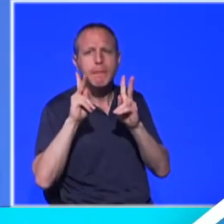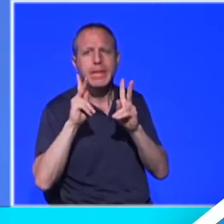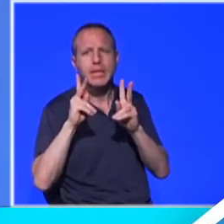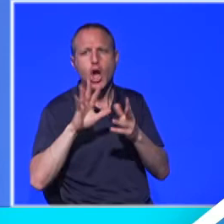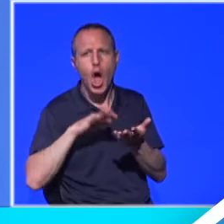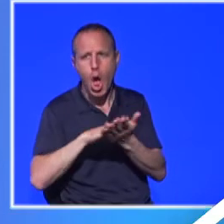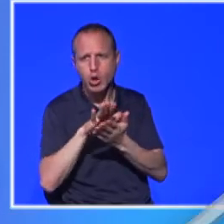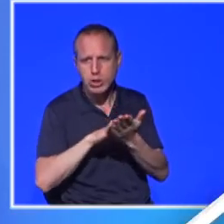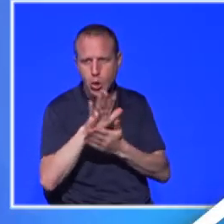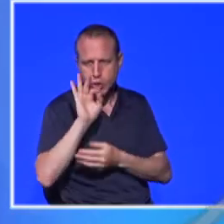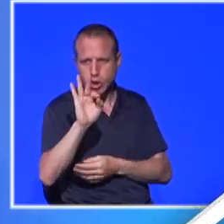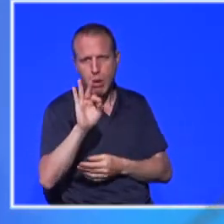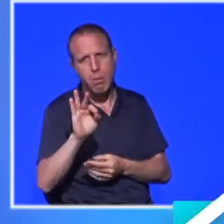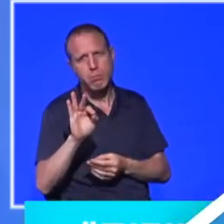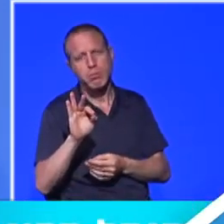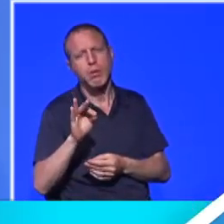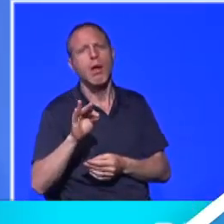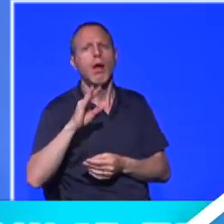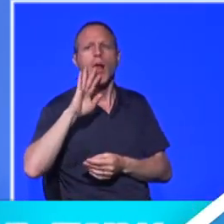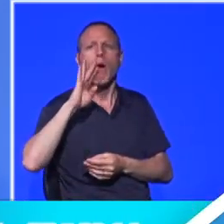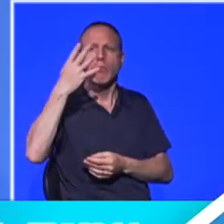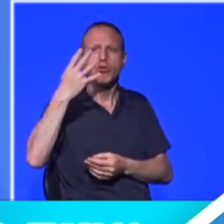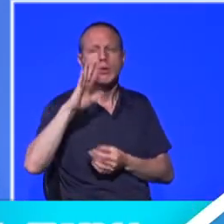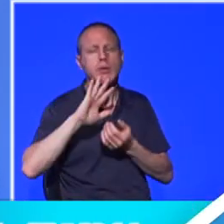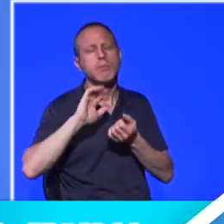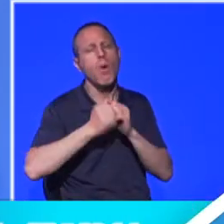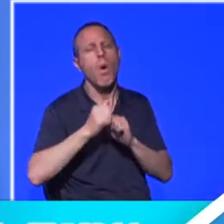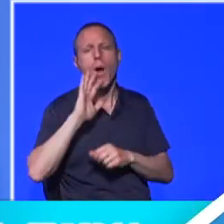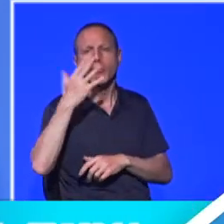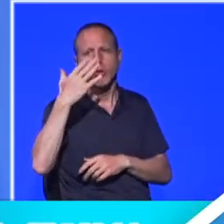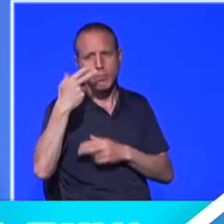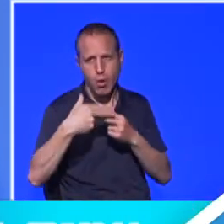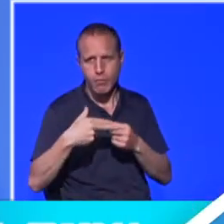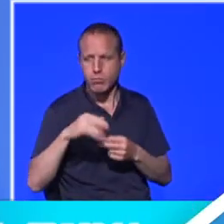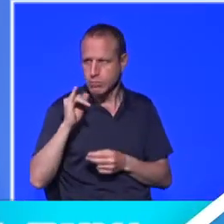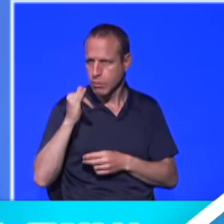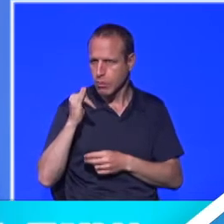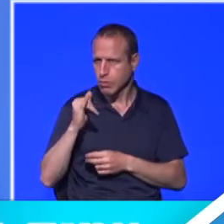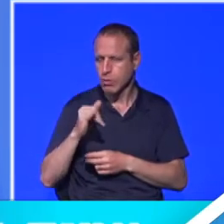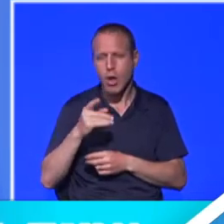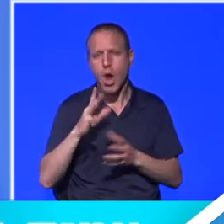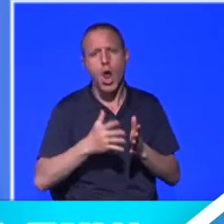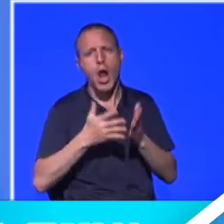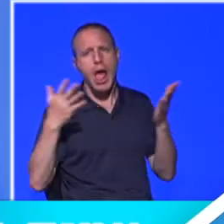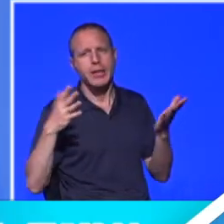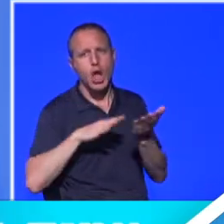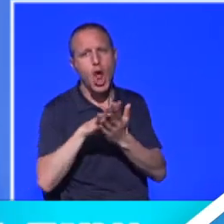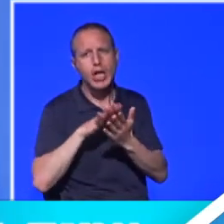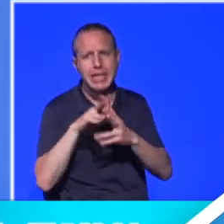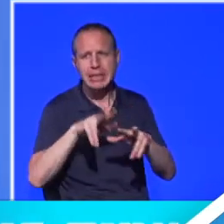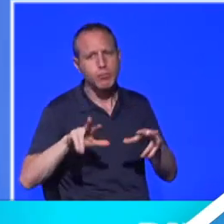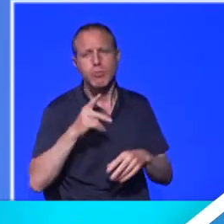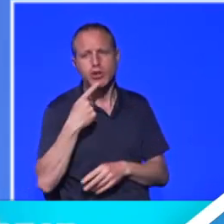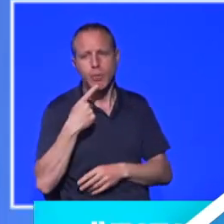כל ההוצאות שלה למשך 4 או 5 שנים הקרובות. נכון. כדי לא להגדיל את ההוצאה הציבורית. מה זה